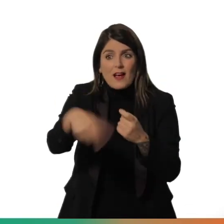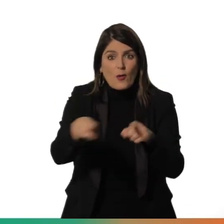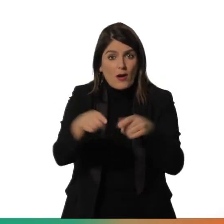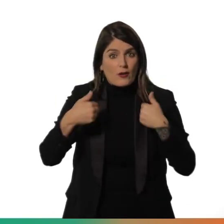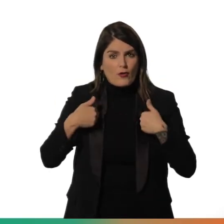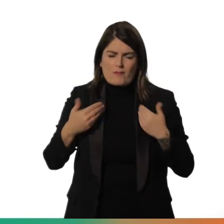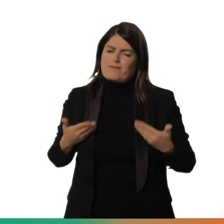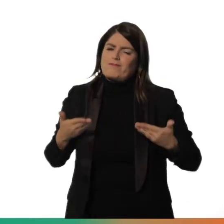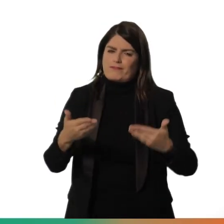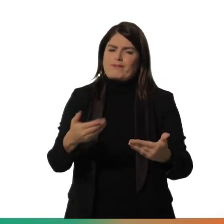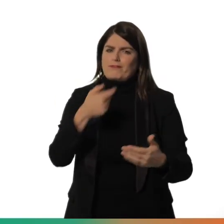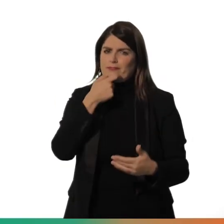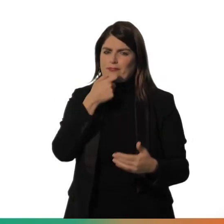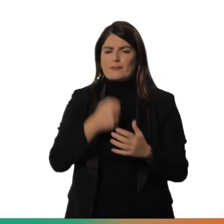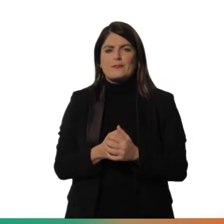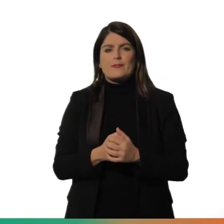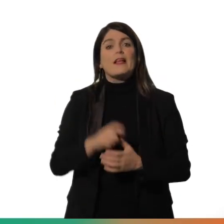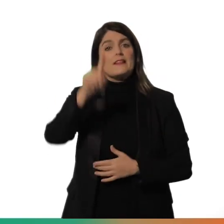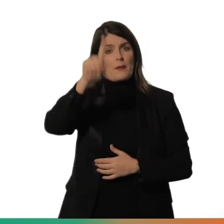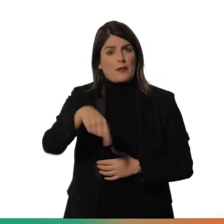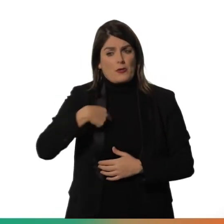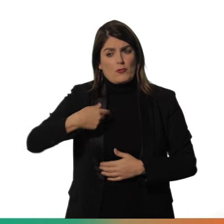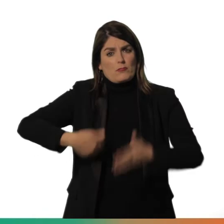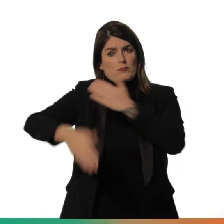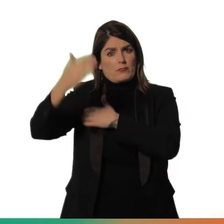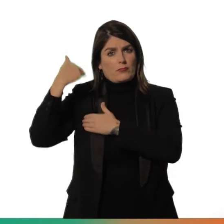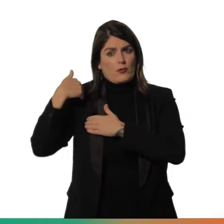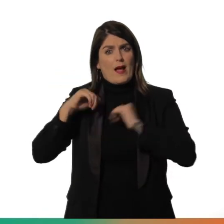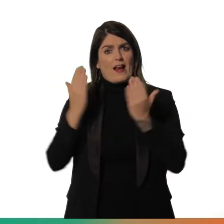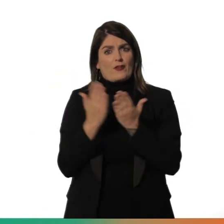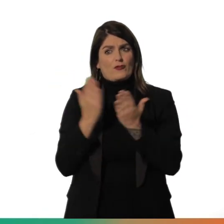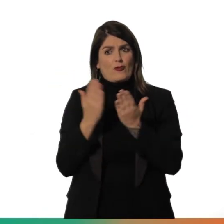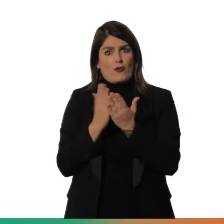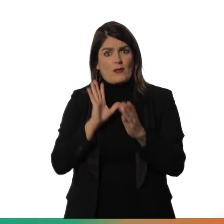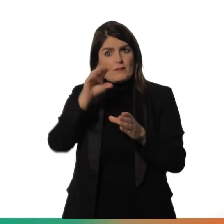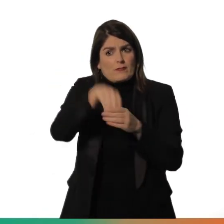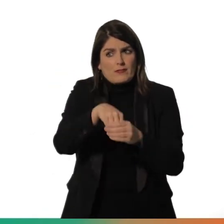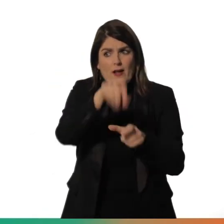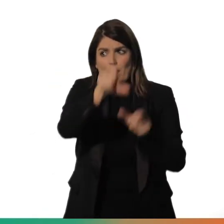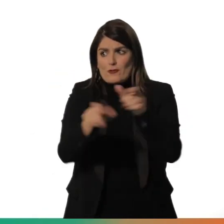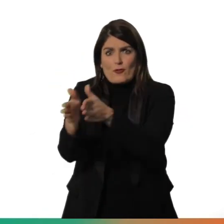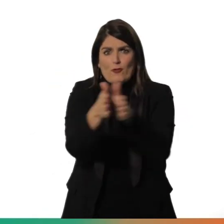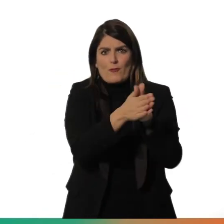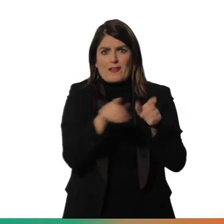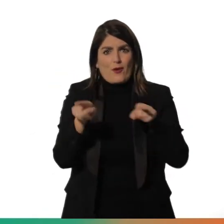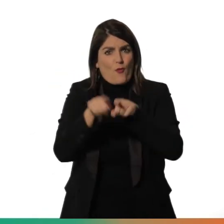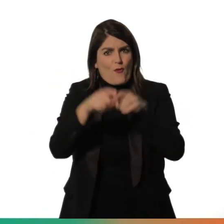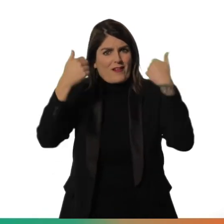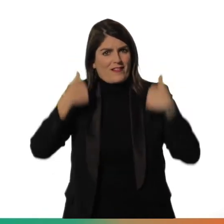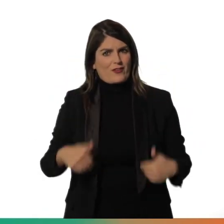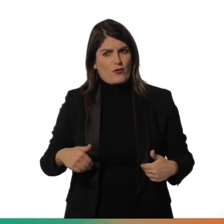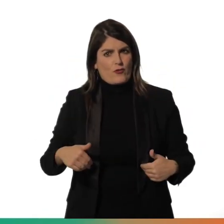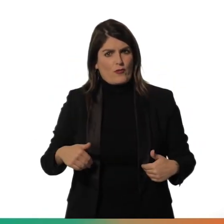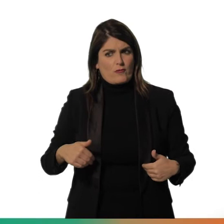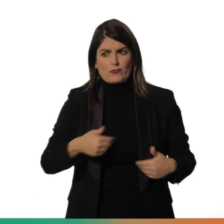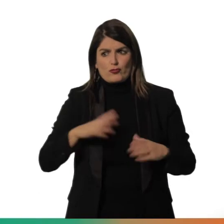jo. També he anat a l'escola amb persones com jo, que tenen algun